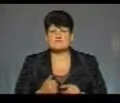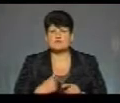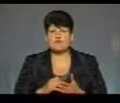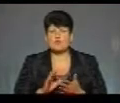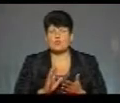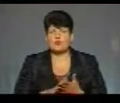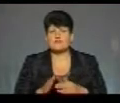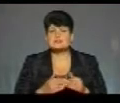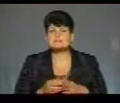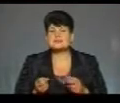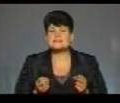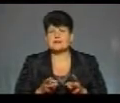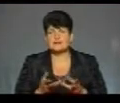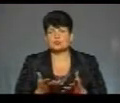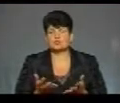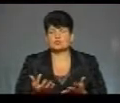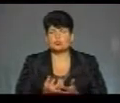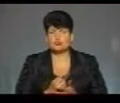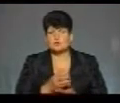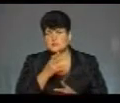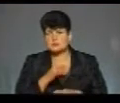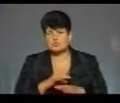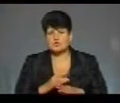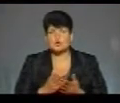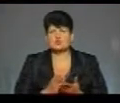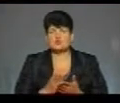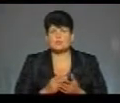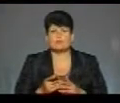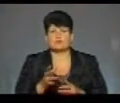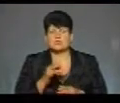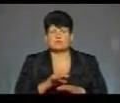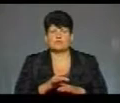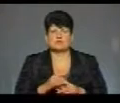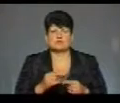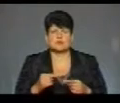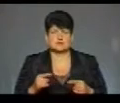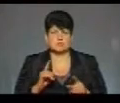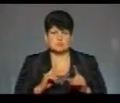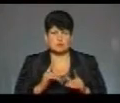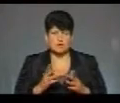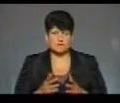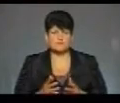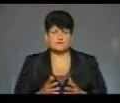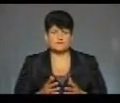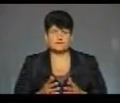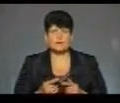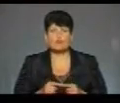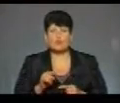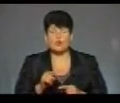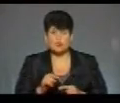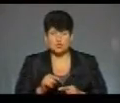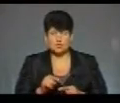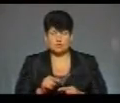спеціальність, яку юнак здобув під час проходження служби або під час проходження тих чи інших навчальних зборів. По цьому критерію,